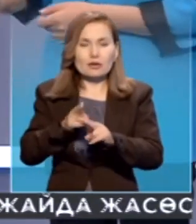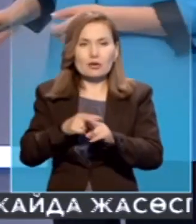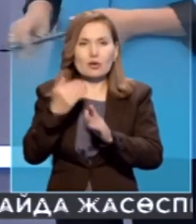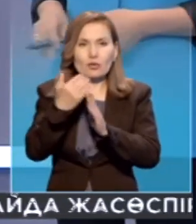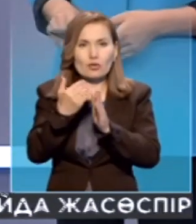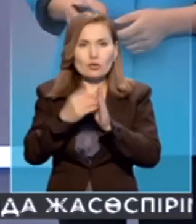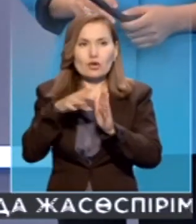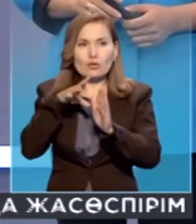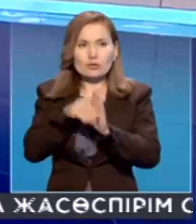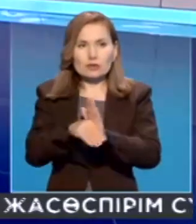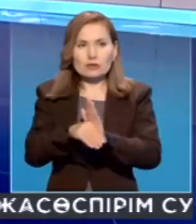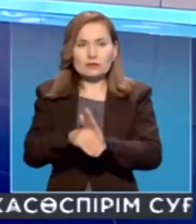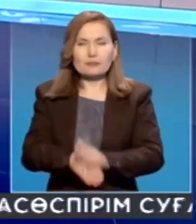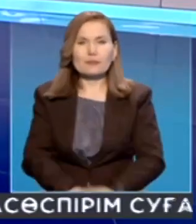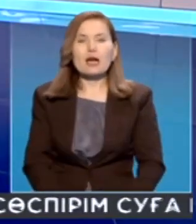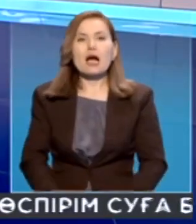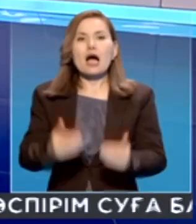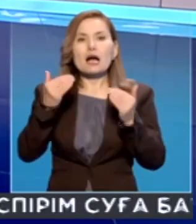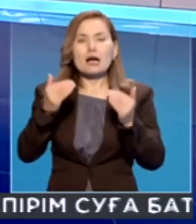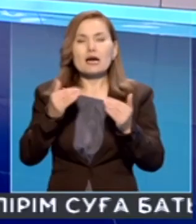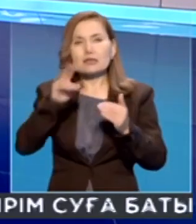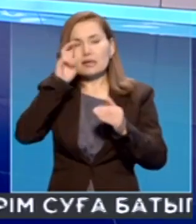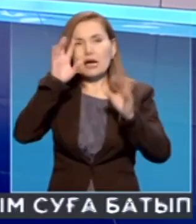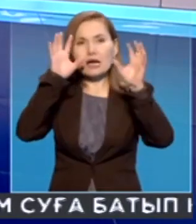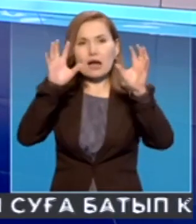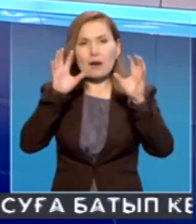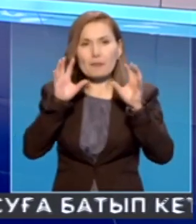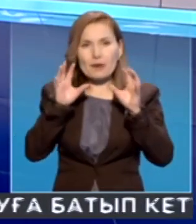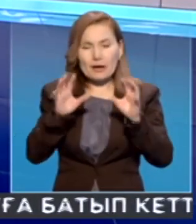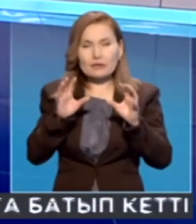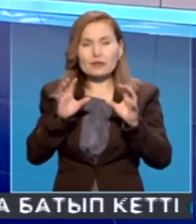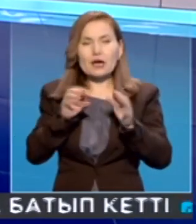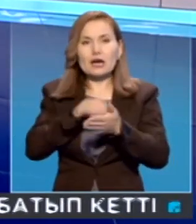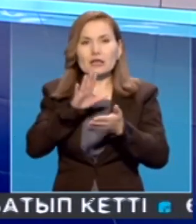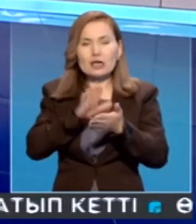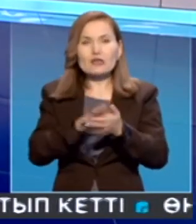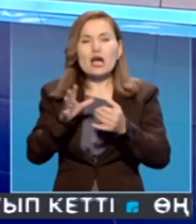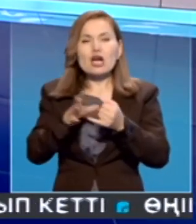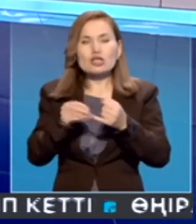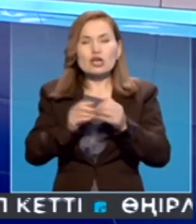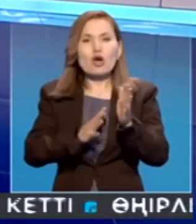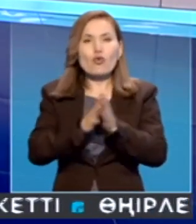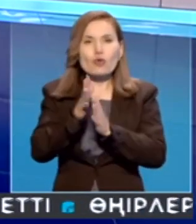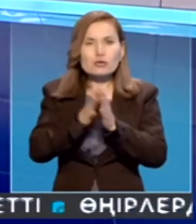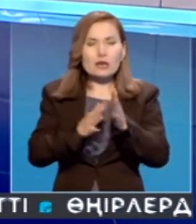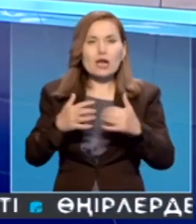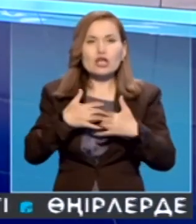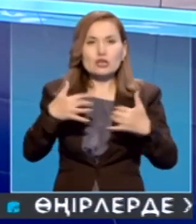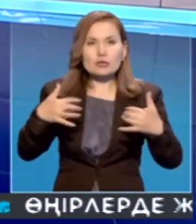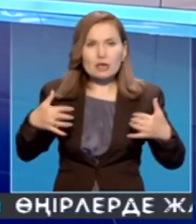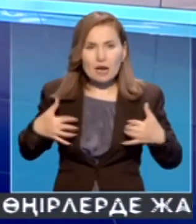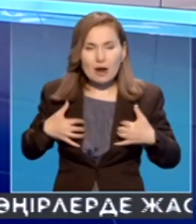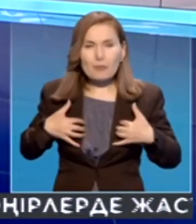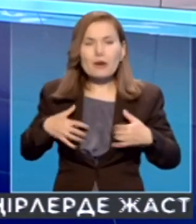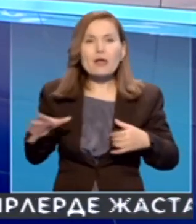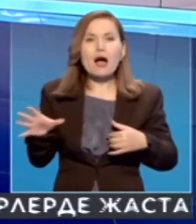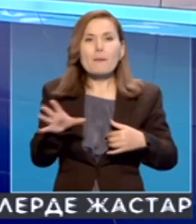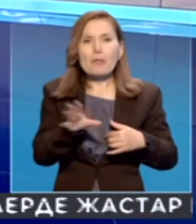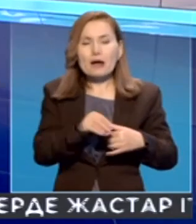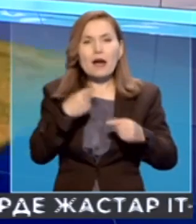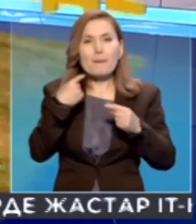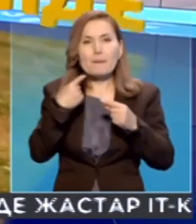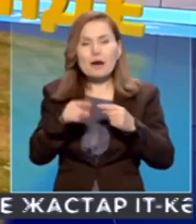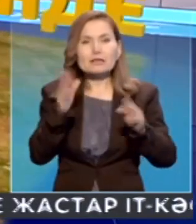өзгеріс. Қазіргі ата заңда жер және оның қойнауы, су көздері, өсімдіктер және жануарлар дүниесі басқа да